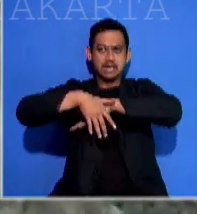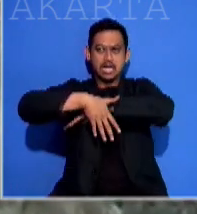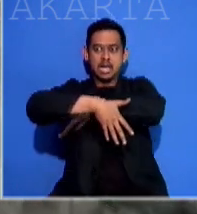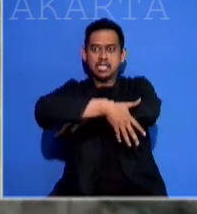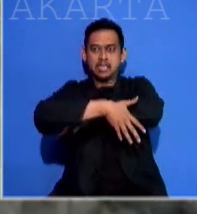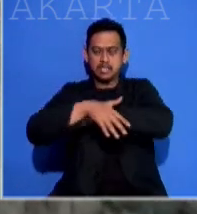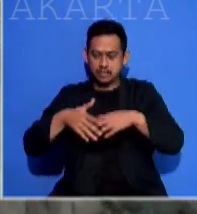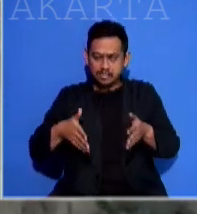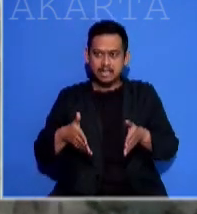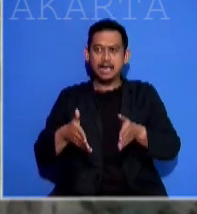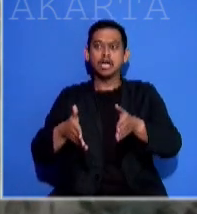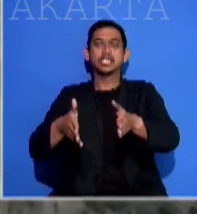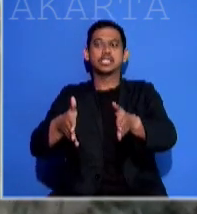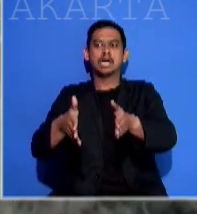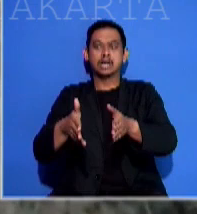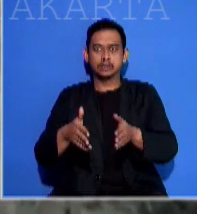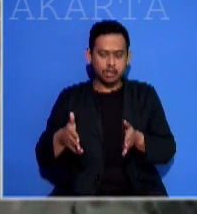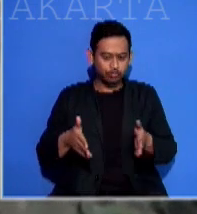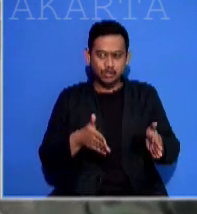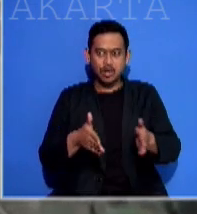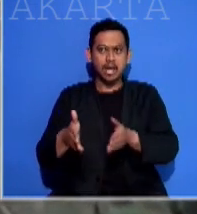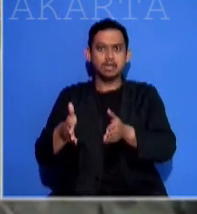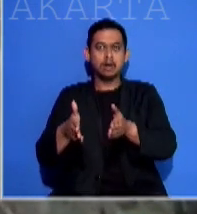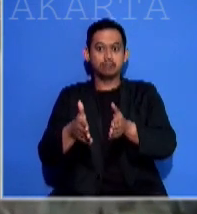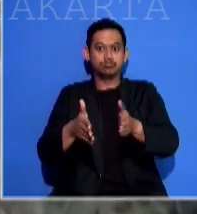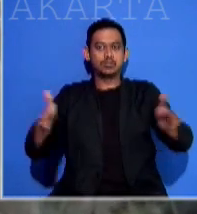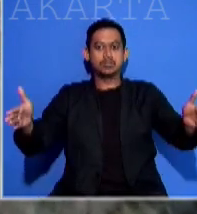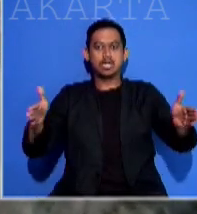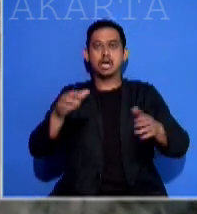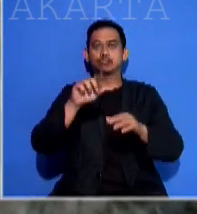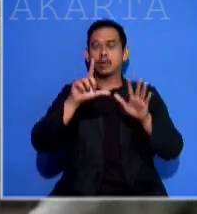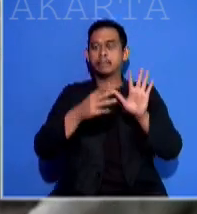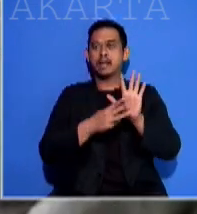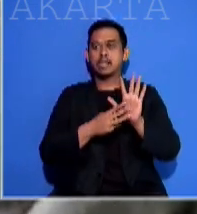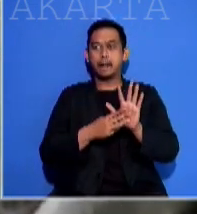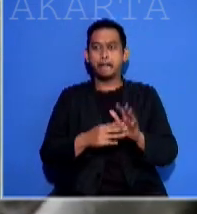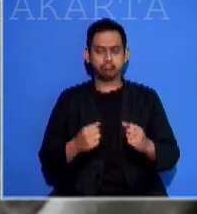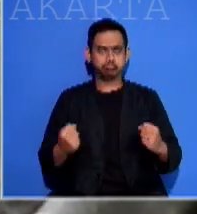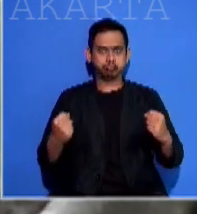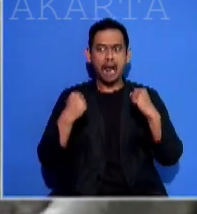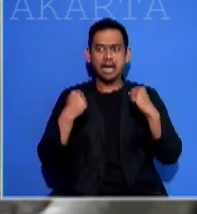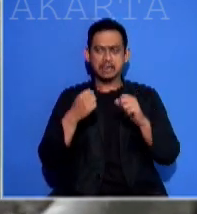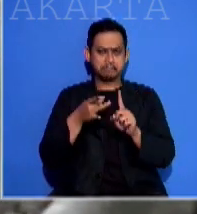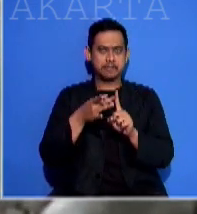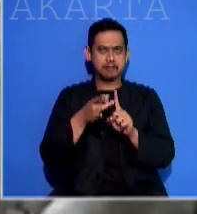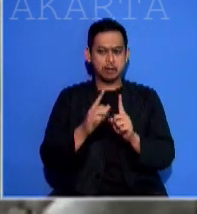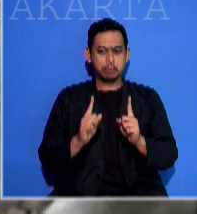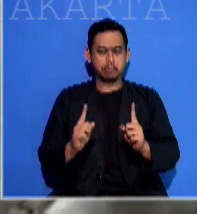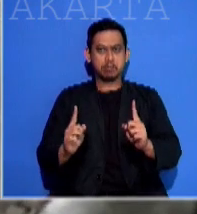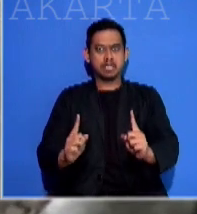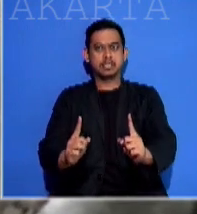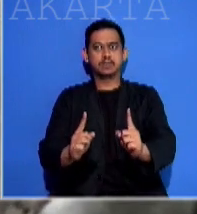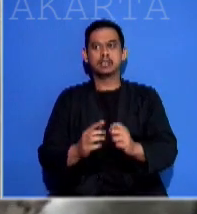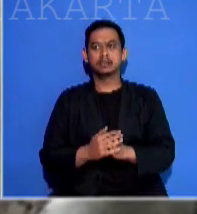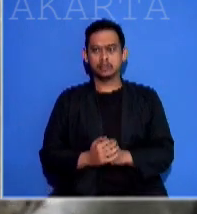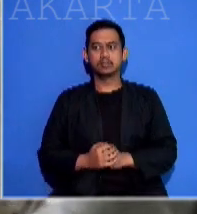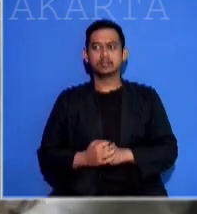sekitar 7 m² dengan lebar sekitar 1 m dan diperkuat dengan besi tidak heran jembatan akar ini sempat